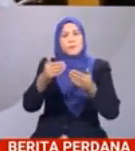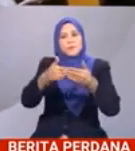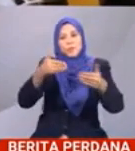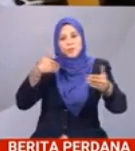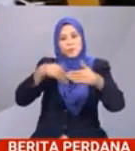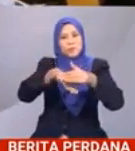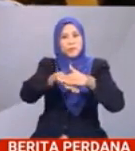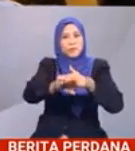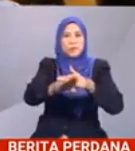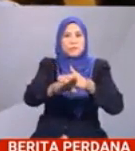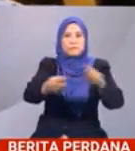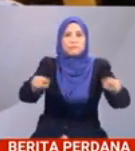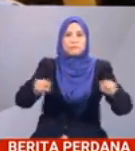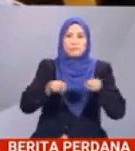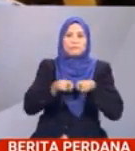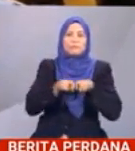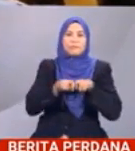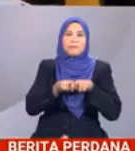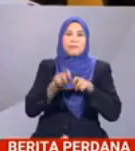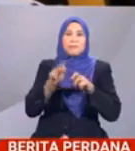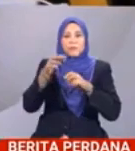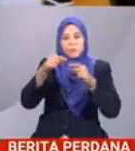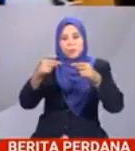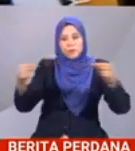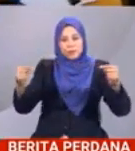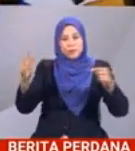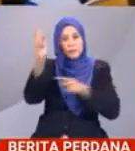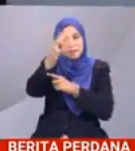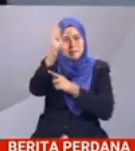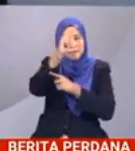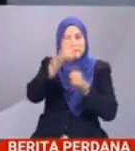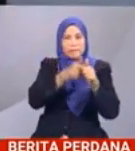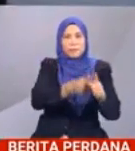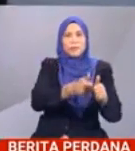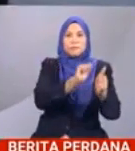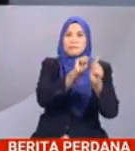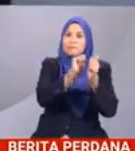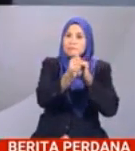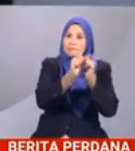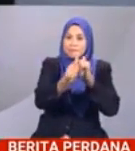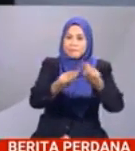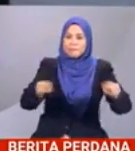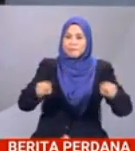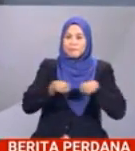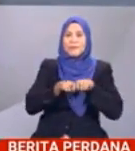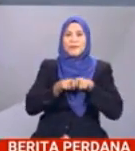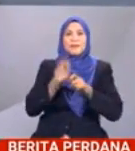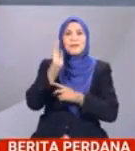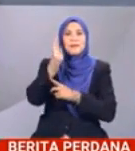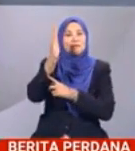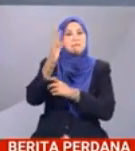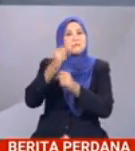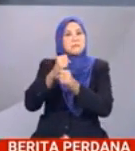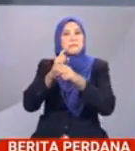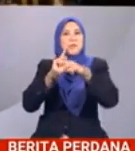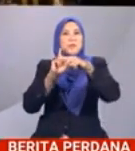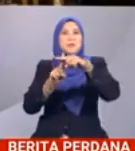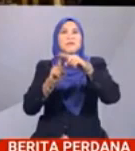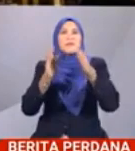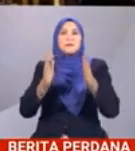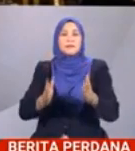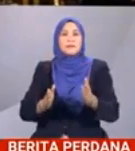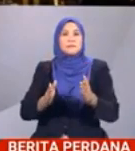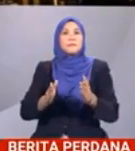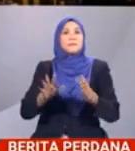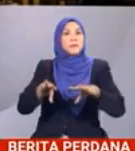kekal berjalan seperti biasa. Keputusan kerajaan membenarkan premis-premis sukan kembali beroperasi turut mendapat reaksi positif orang awam,